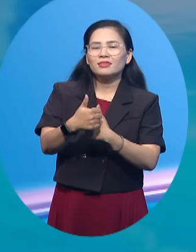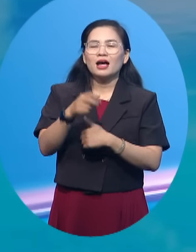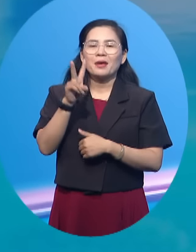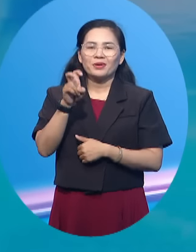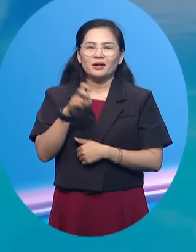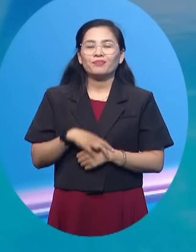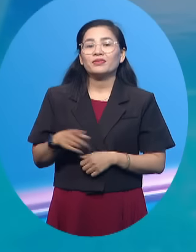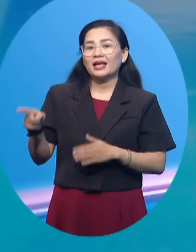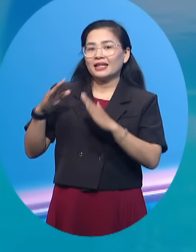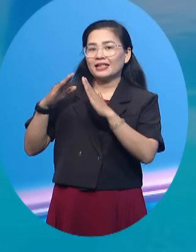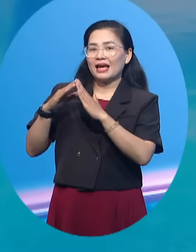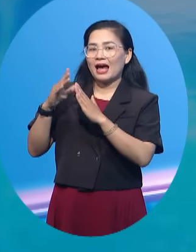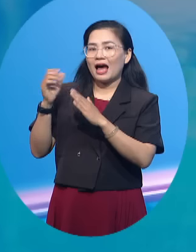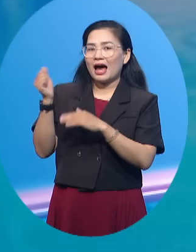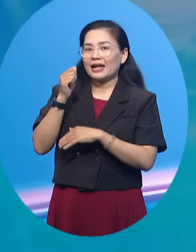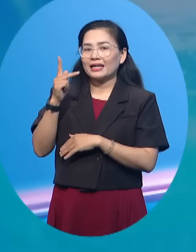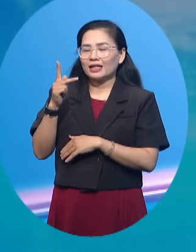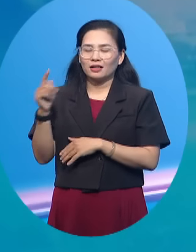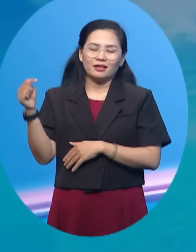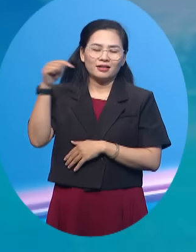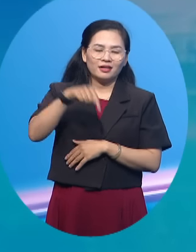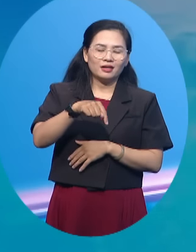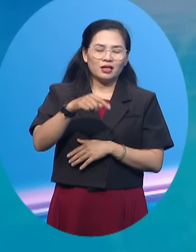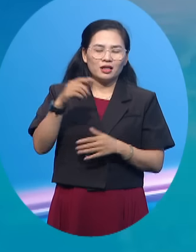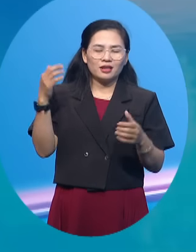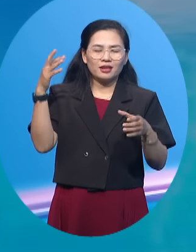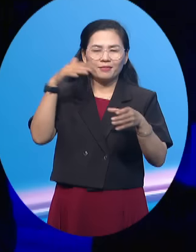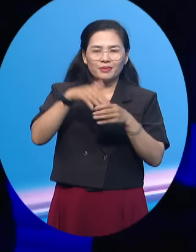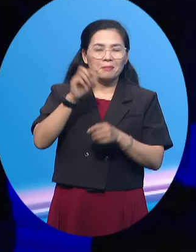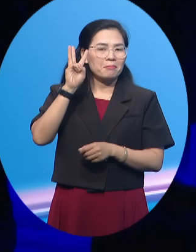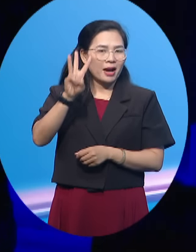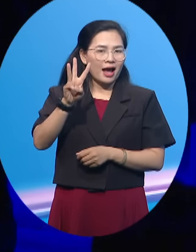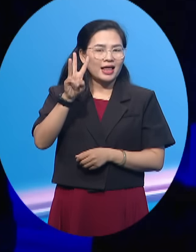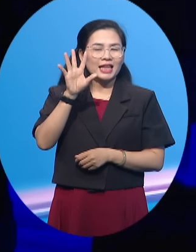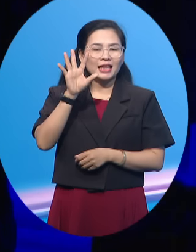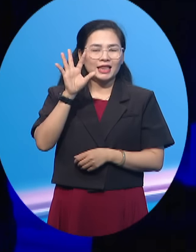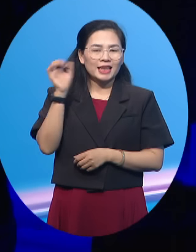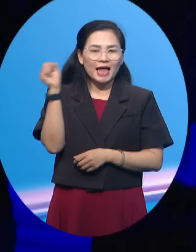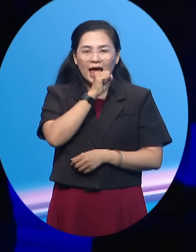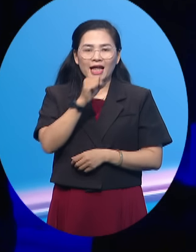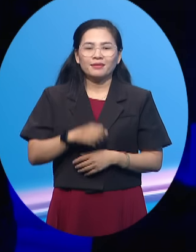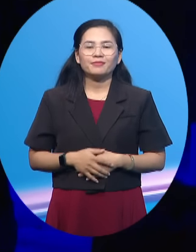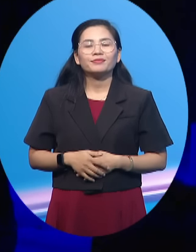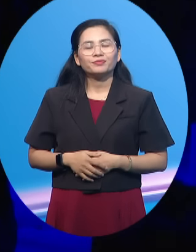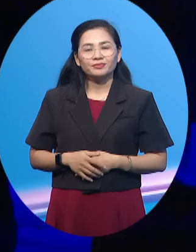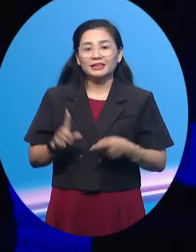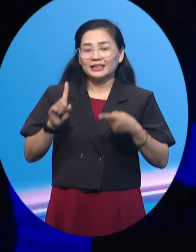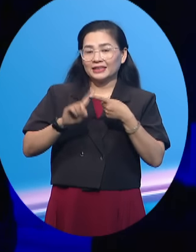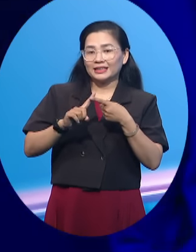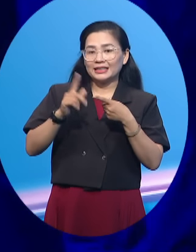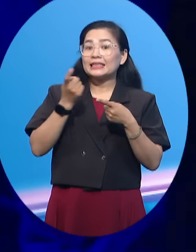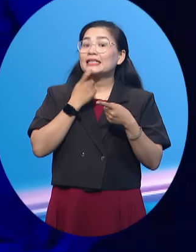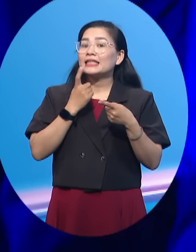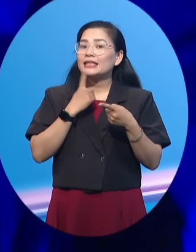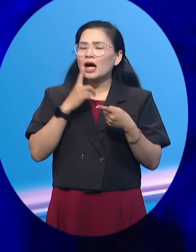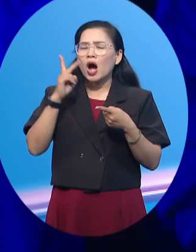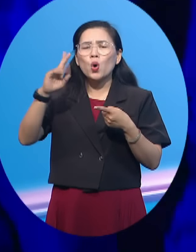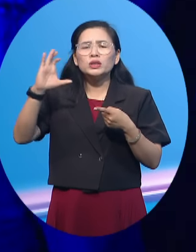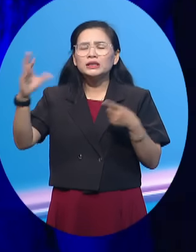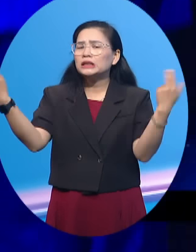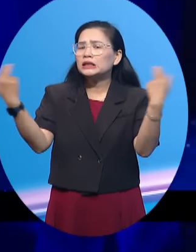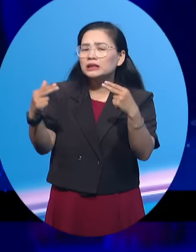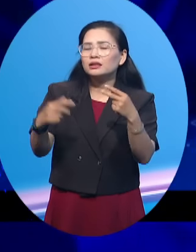hát kịch sân khấu nhỏ mang 3 vở diễn để tranh tài. Ba vở diễn gồm kịch đề tài Hậu chiến đồng chí